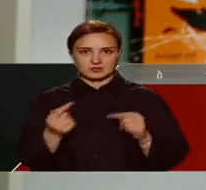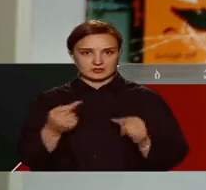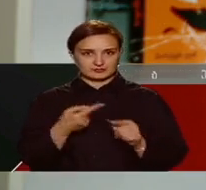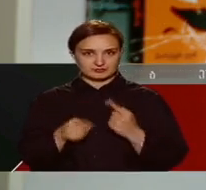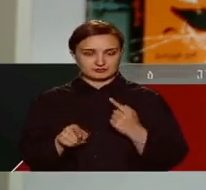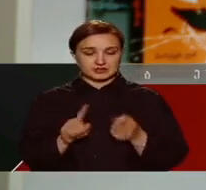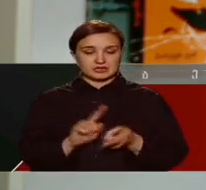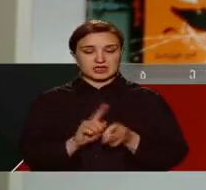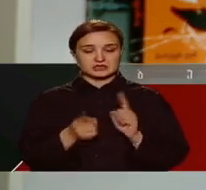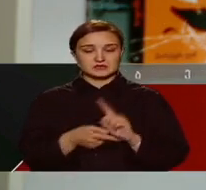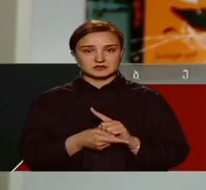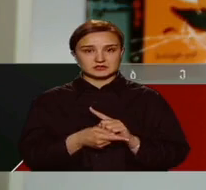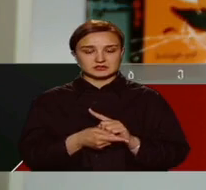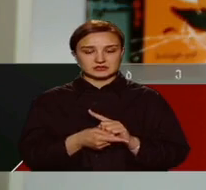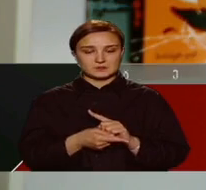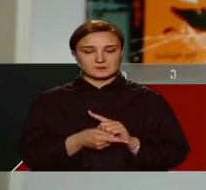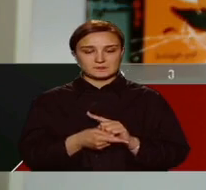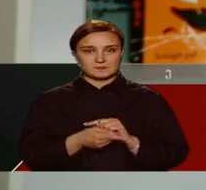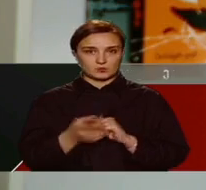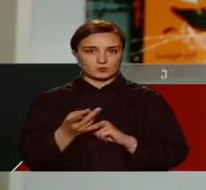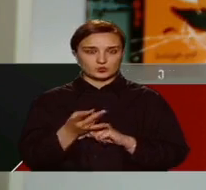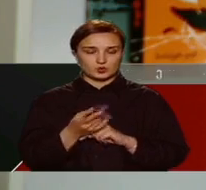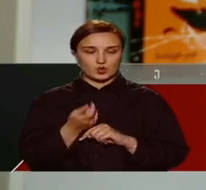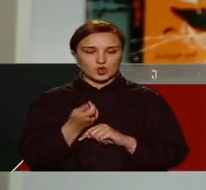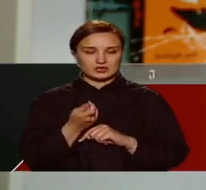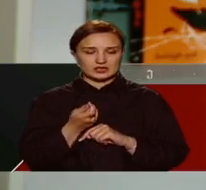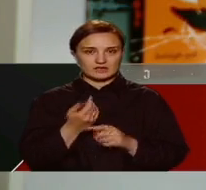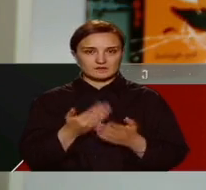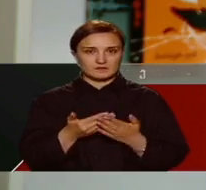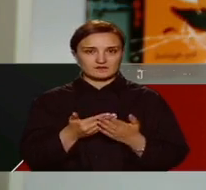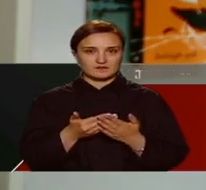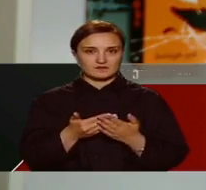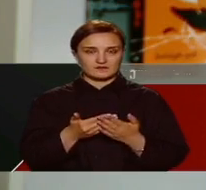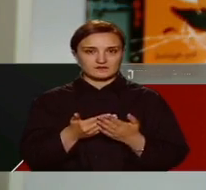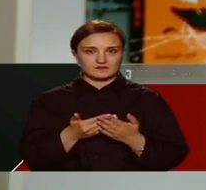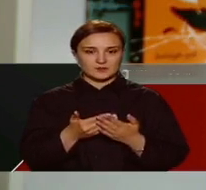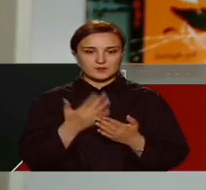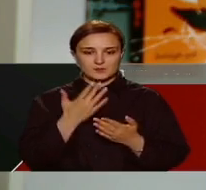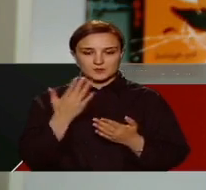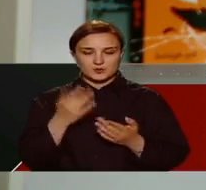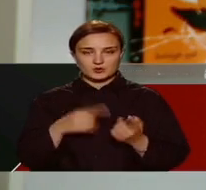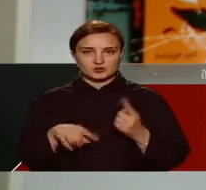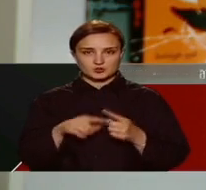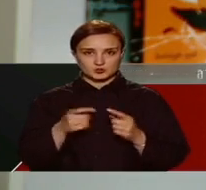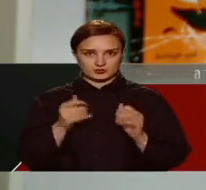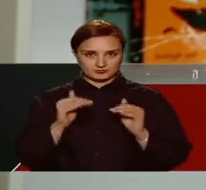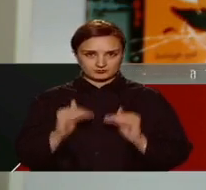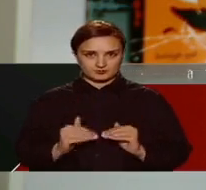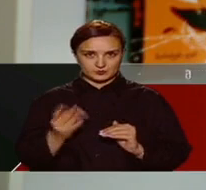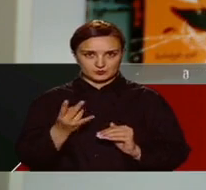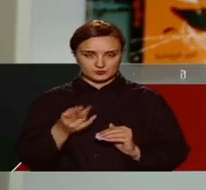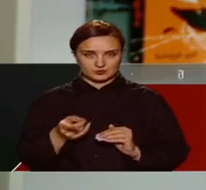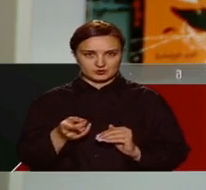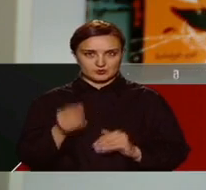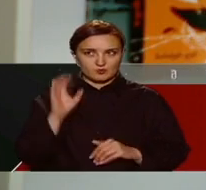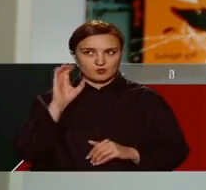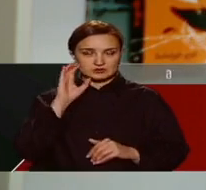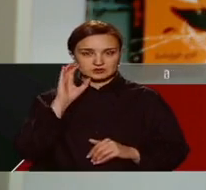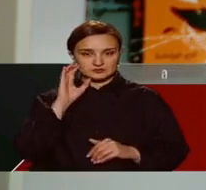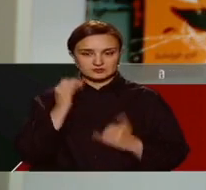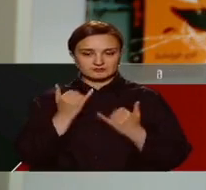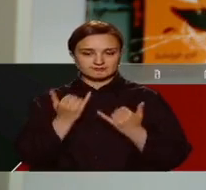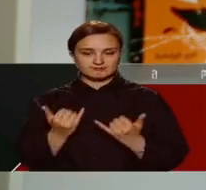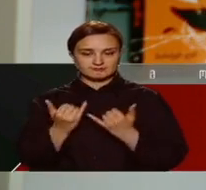Და ნაცვლად იმისა, რომ რაღაცნაირად აი ოდნავრო ტემპი დააგდონ პოლიტიკოსებმა და მოსვენა